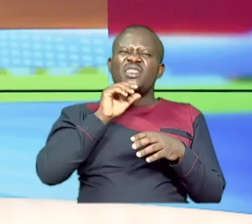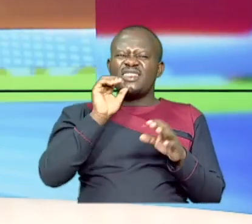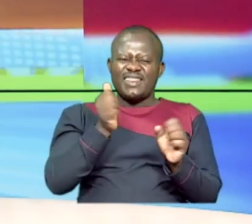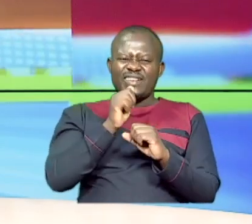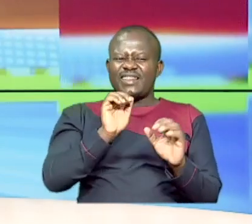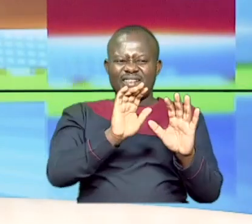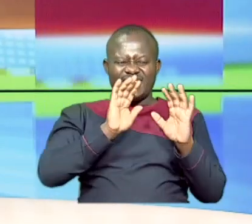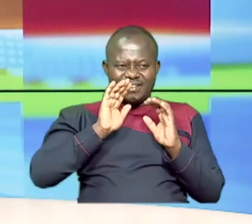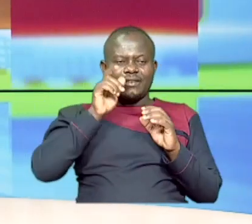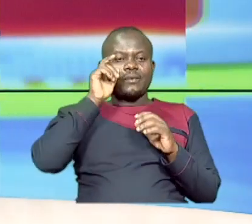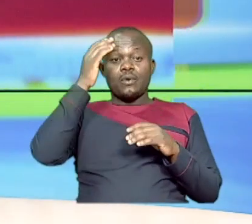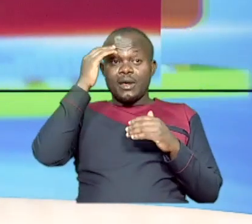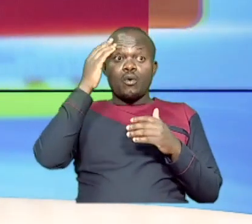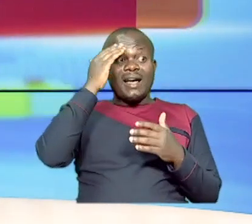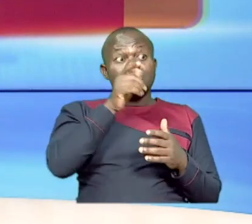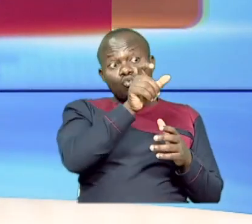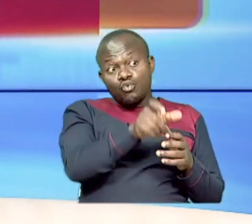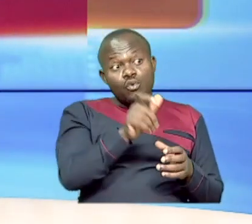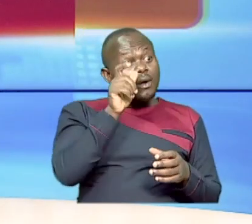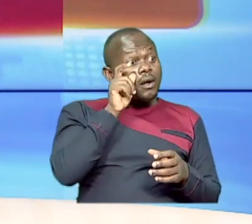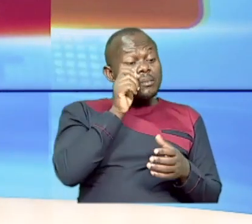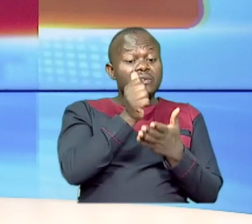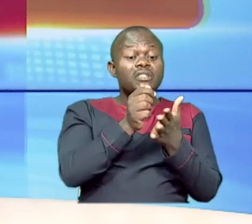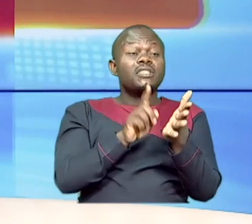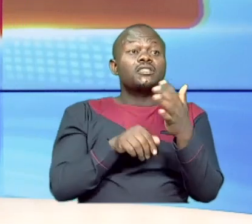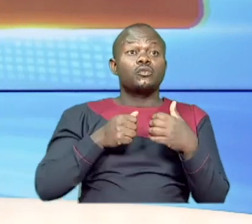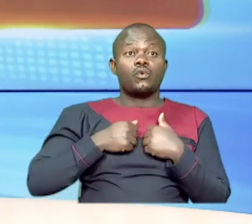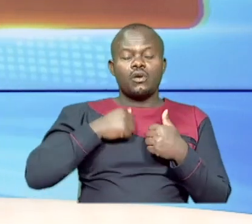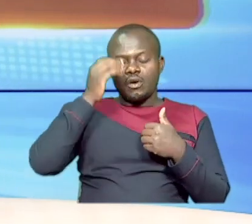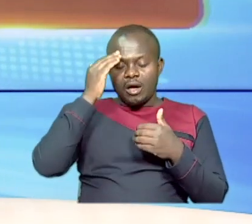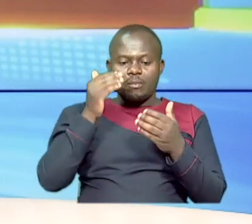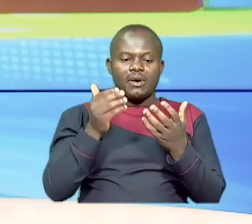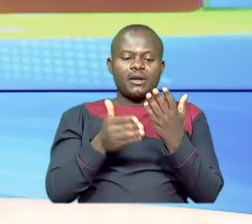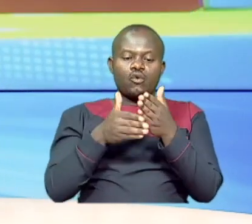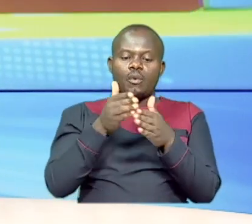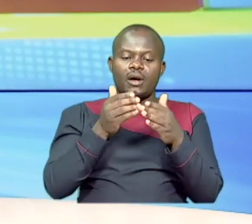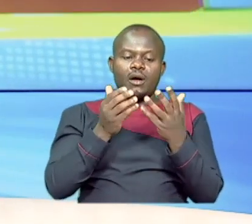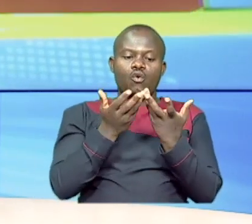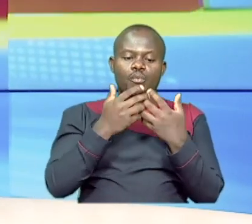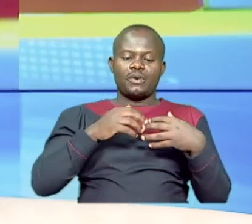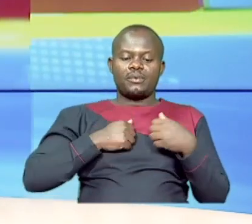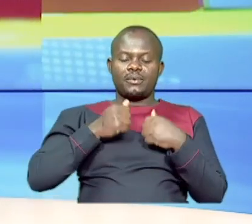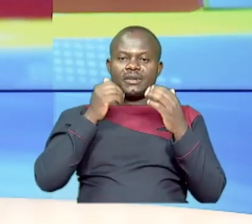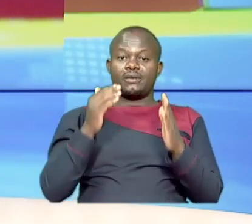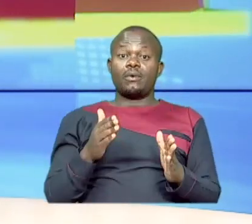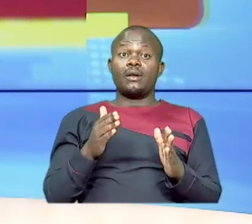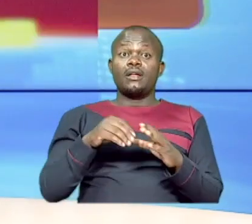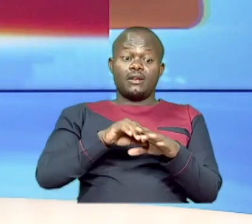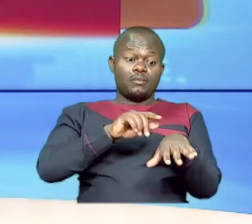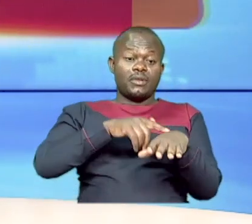neza ibyo yafashije u Rwanda haba mu iterambere no kubaka ubumwe bw'Abanyarwanda. Ni mu gihe umukandida wa FPR Inkotanyi Paul